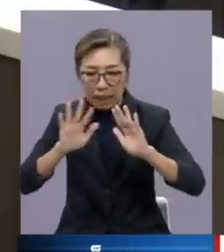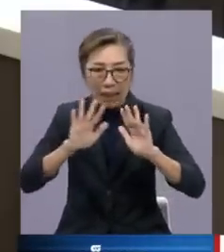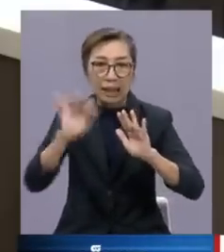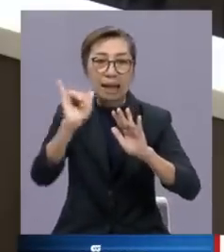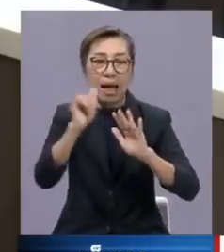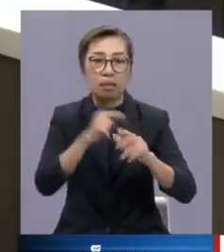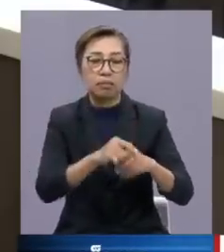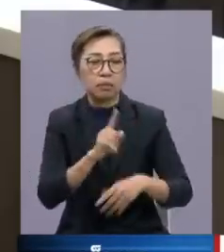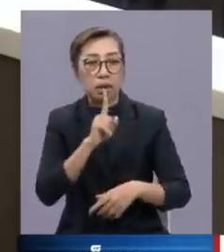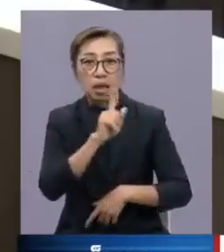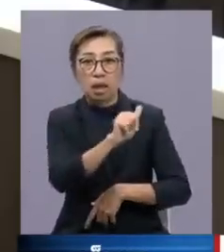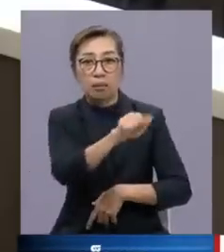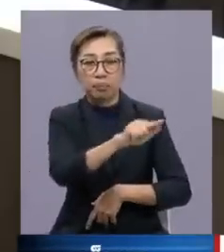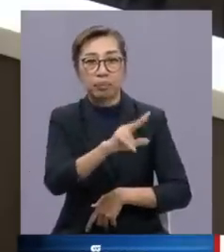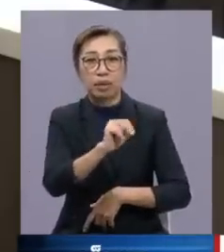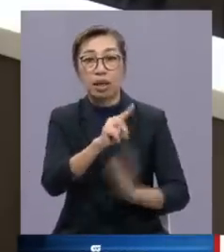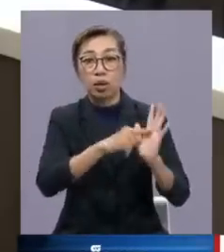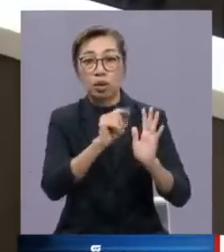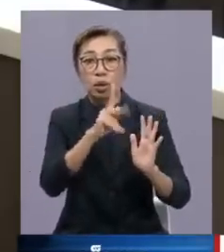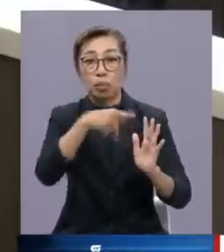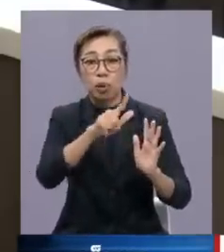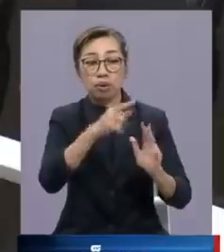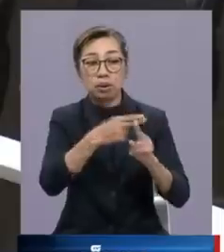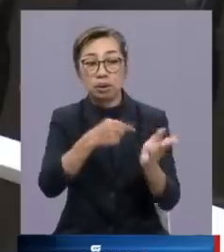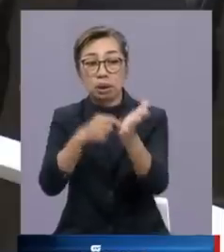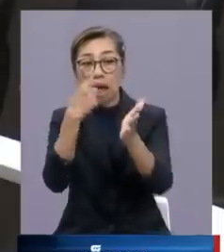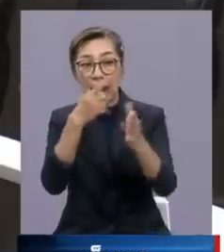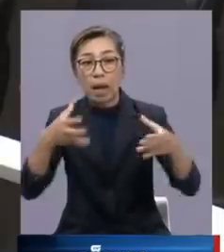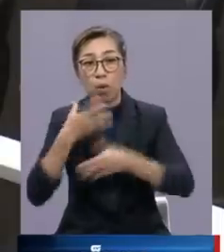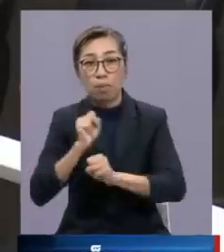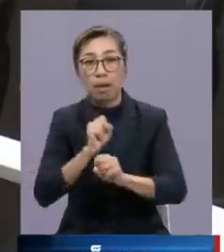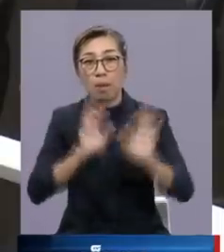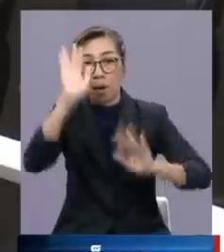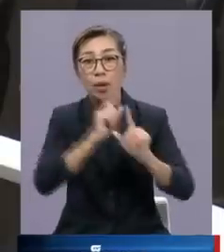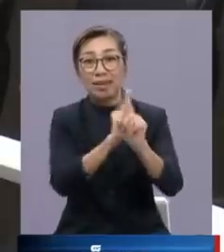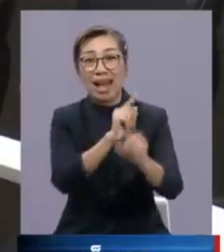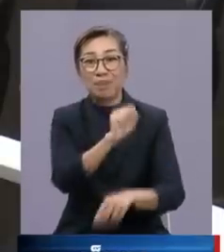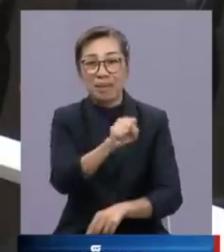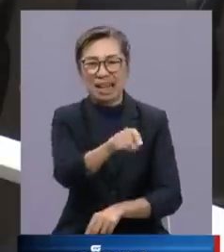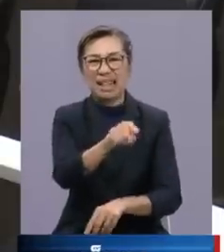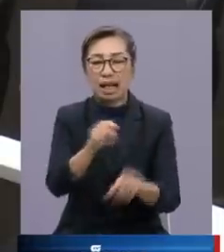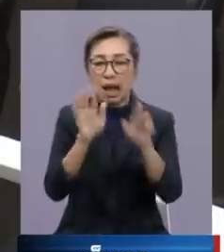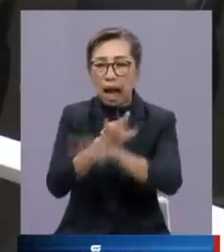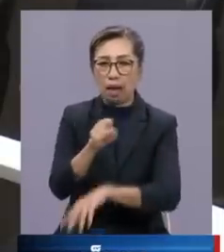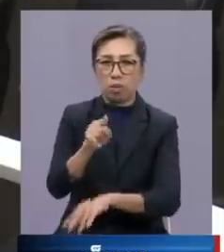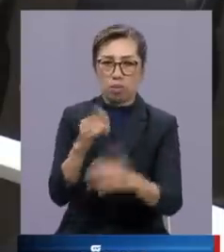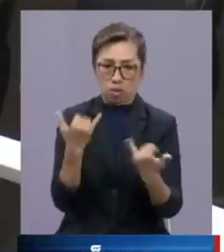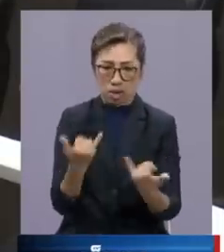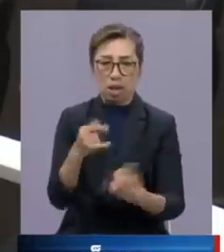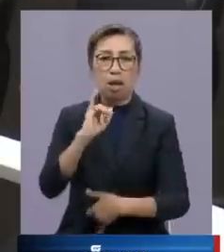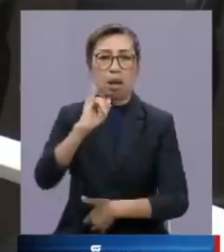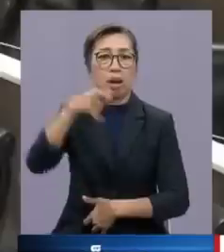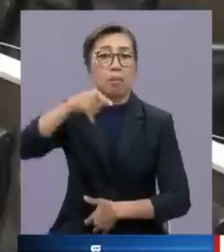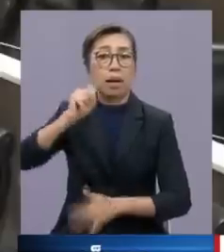นอชื่อใครให้พรรคโหวตไปทางนั้น เป็นสัญญาณ เออเนี่ยมันก็ทําให้อดนึกไม่ได้อ่ะสิ่งที่คุณไพศาลโพสต์อ่ะมันจะเป็นลักษณะ